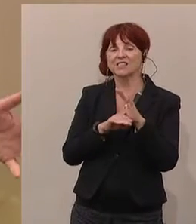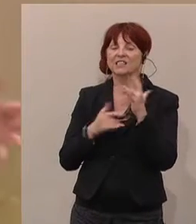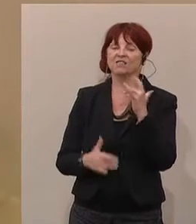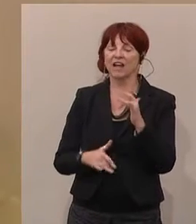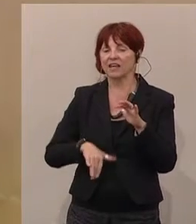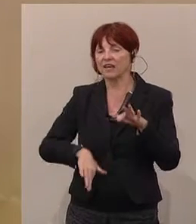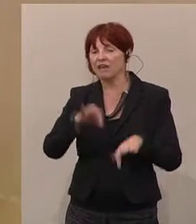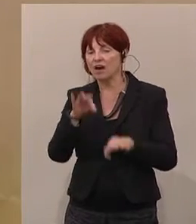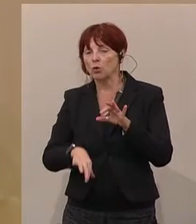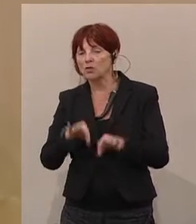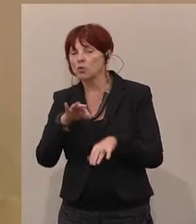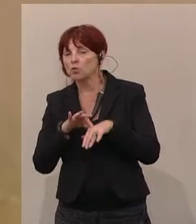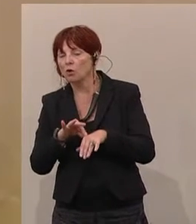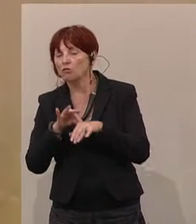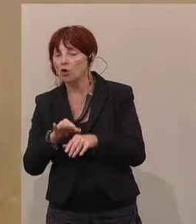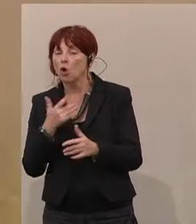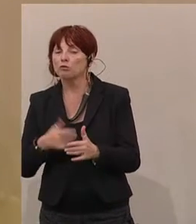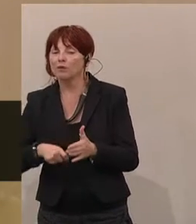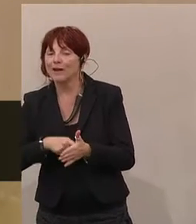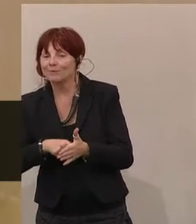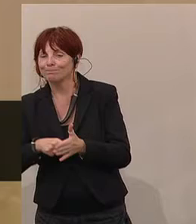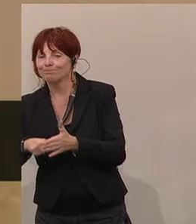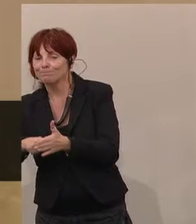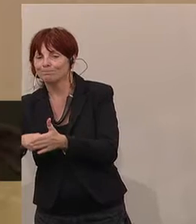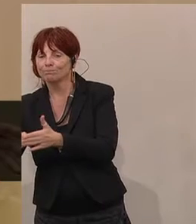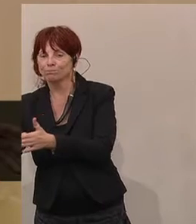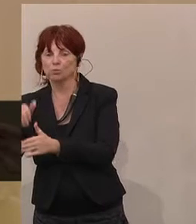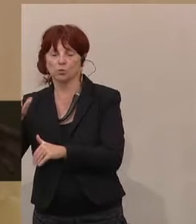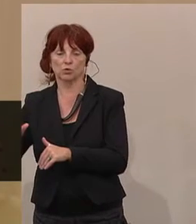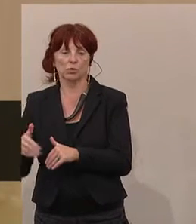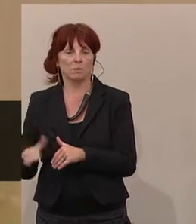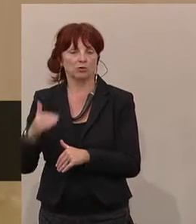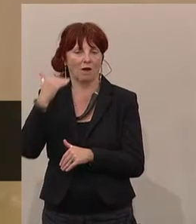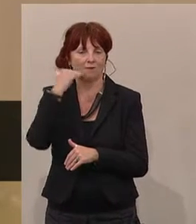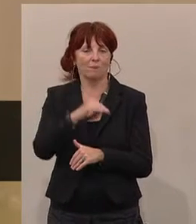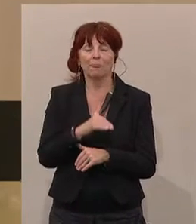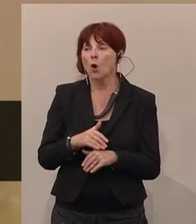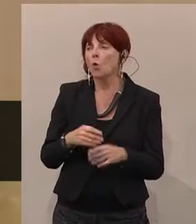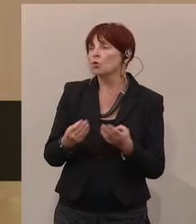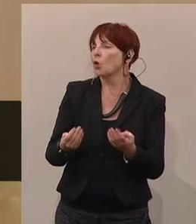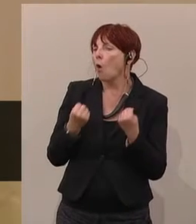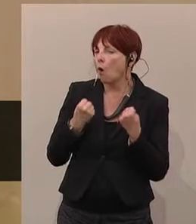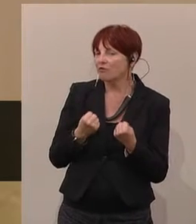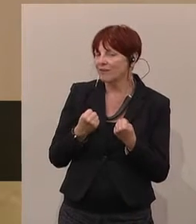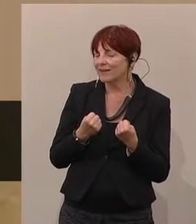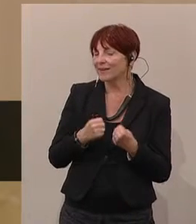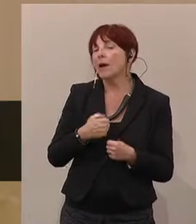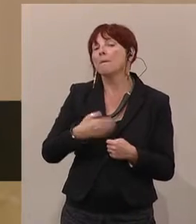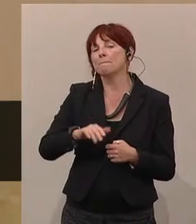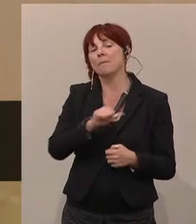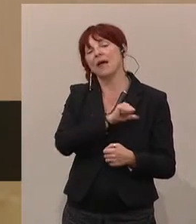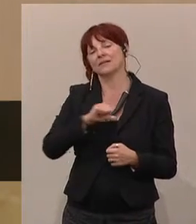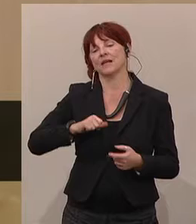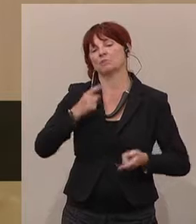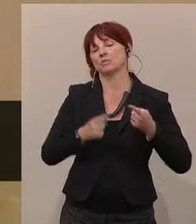an der einen oder anderen Stelle dann noch ein bisschen nachschärfen muss. Und bis dahin freuen wir uns auf mehr Selbstbestimmung auf der einen